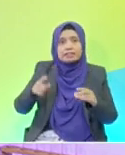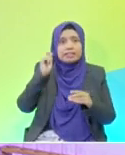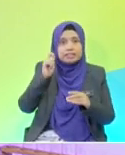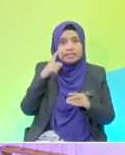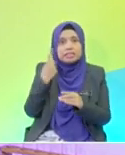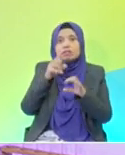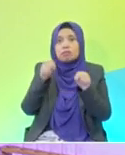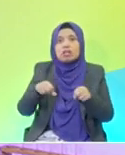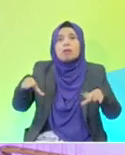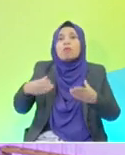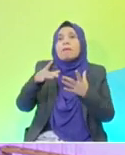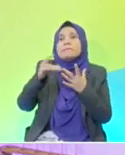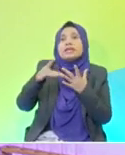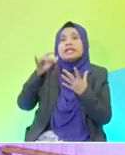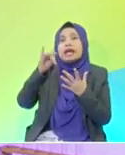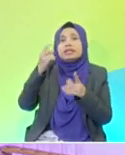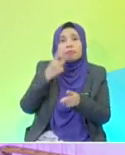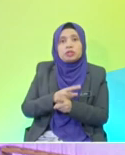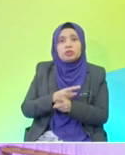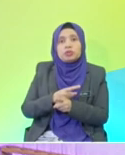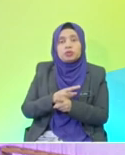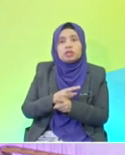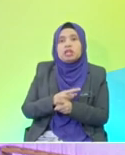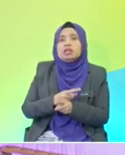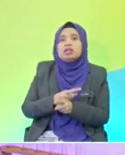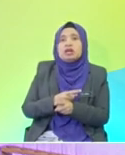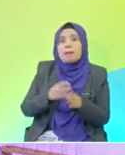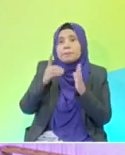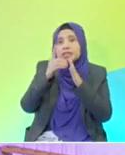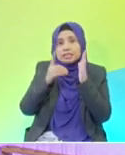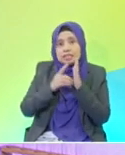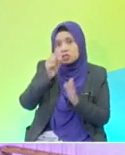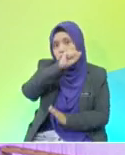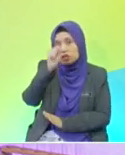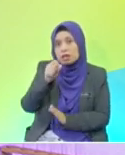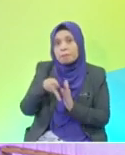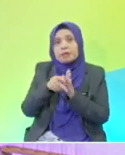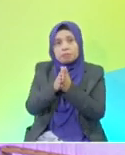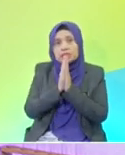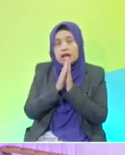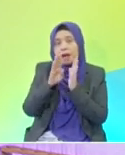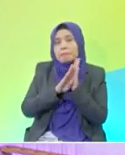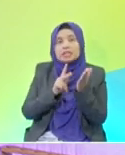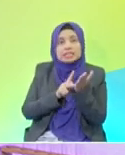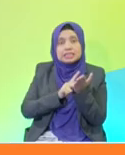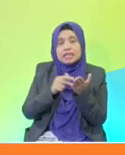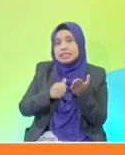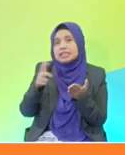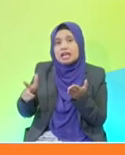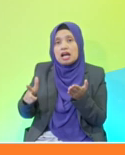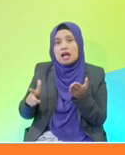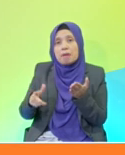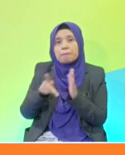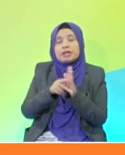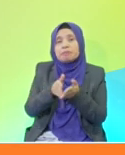kita boleh moba pilihan yang yang tepat sesuai di mana berdasarkan soal ini permintaan berkesan adalah permintaan ataupun